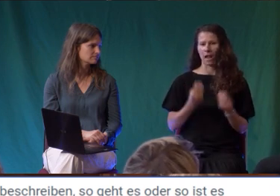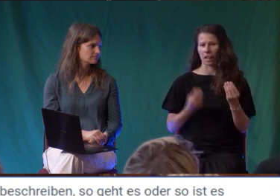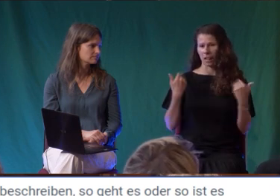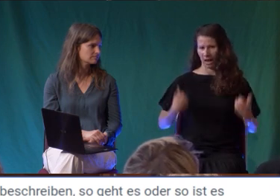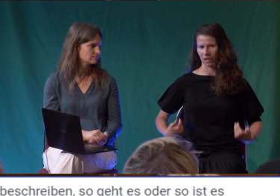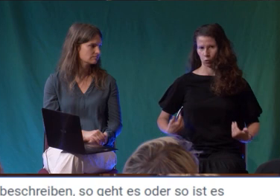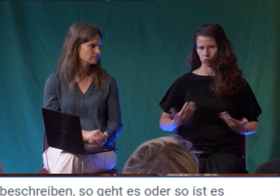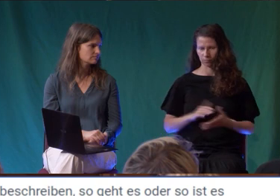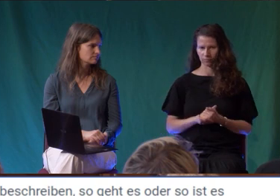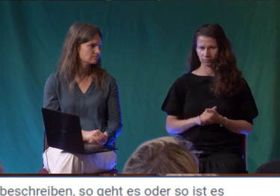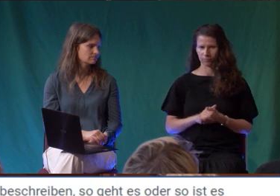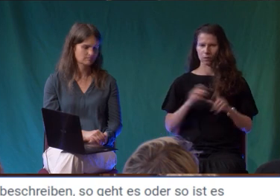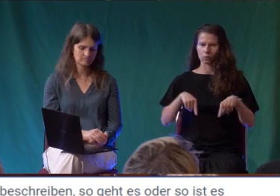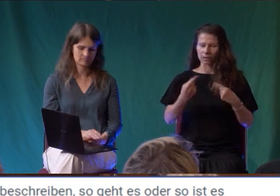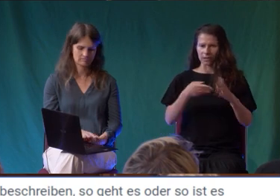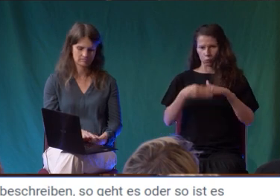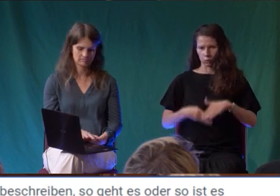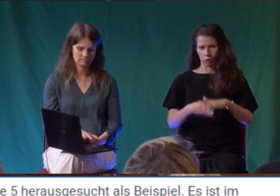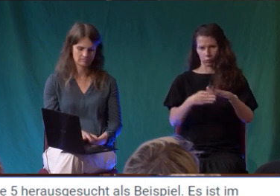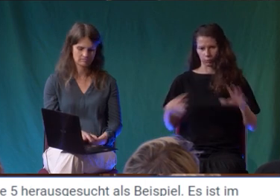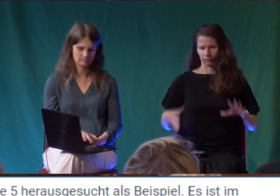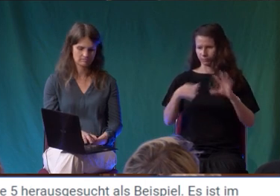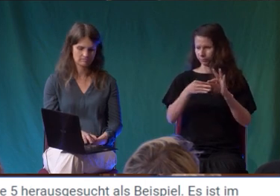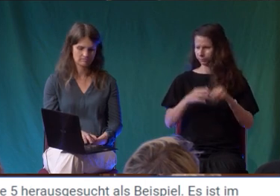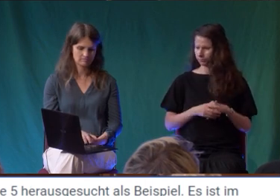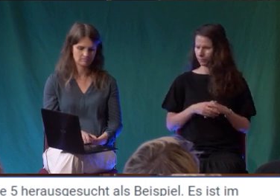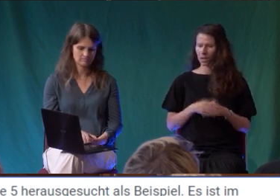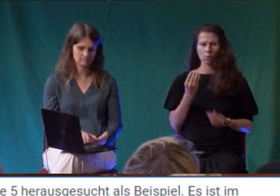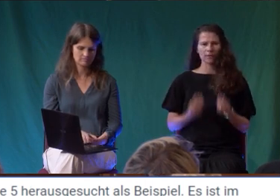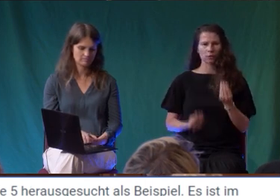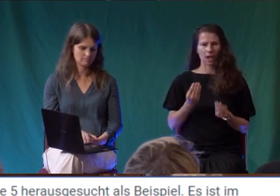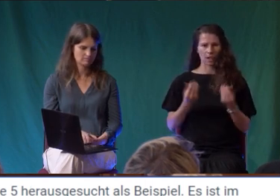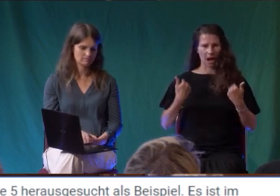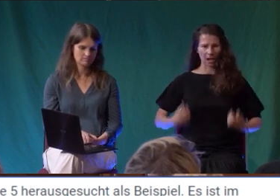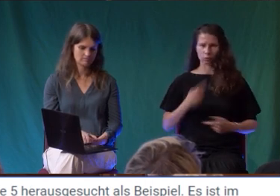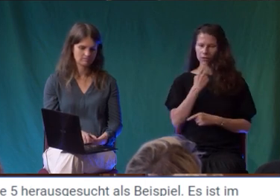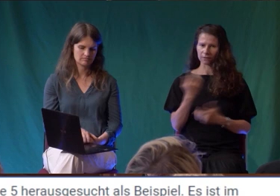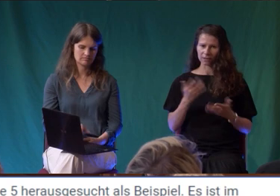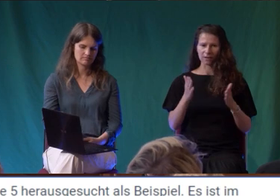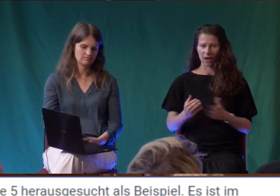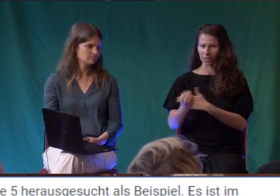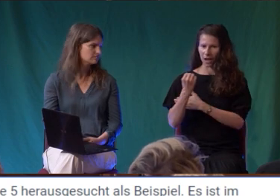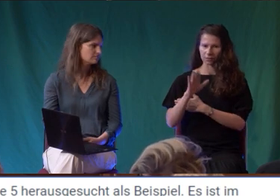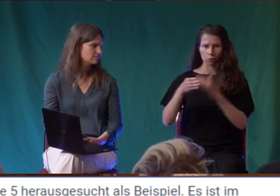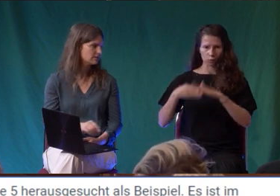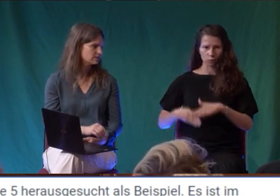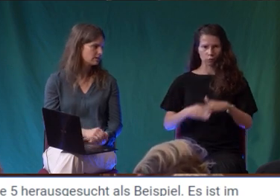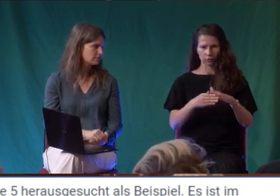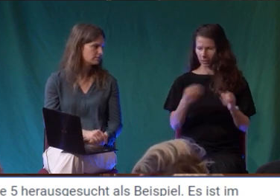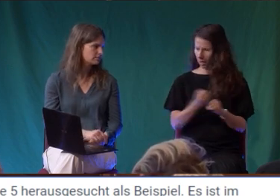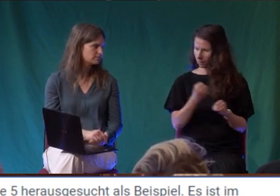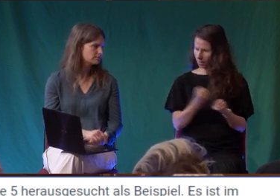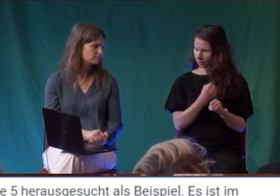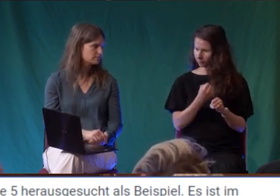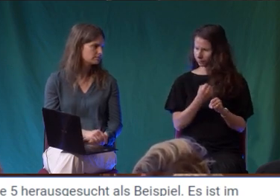dann ja sozusagen die Unterstützungsarbeit ab und die professionelle Haltung beschreiben wir so Fachkräfte bringen in die Unterstützungsarbeit eine professionelle